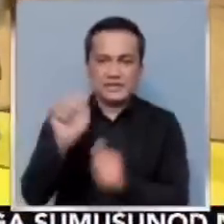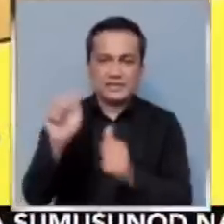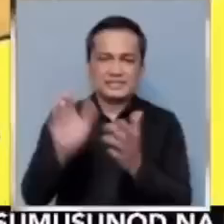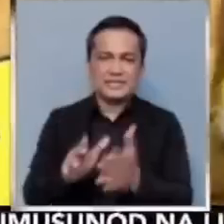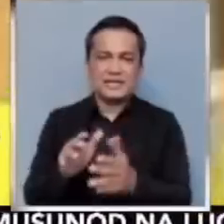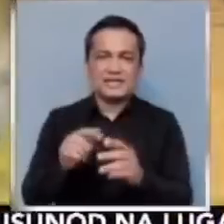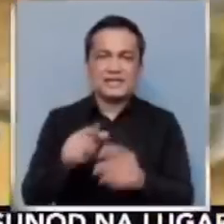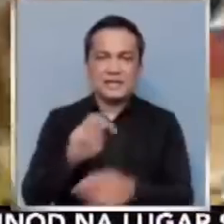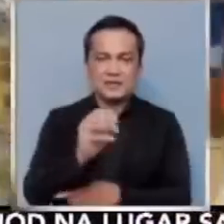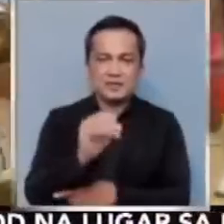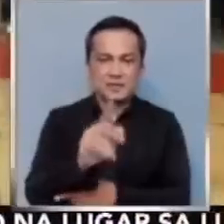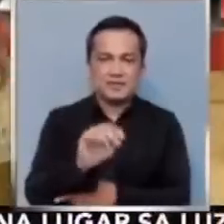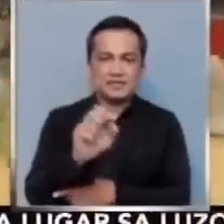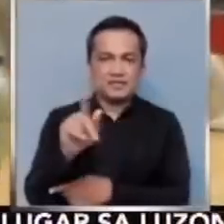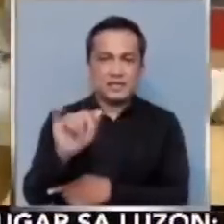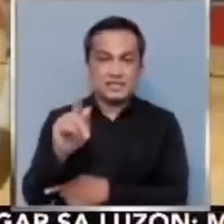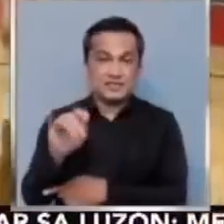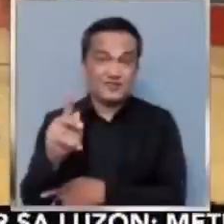Sarasola.